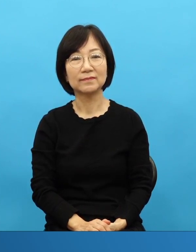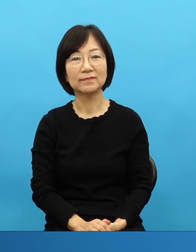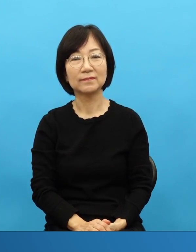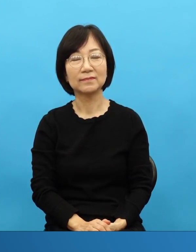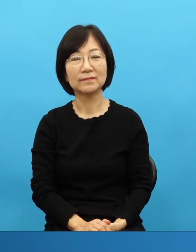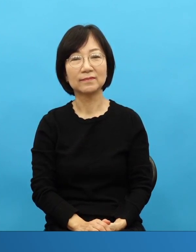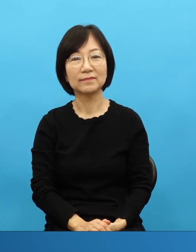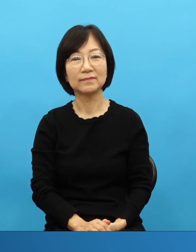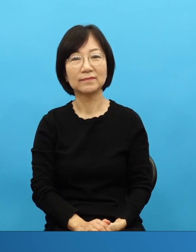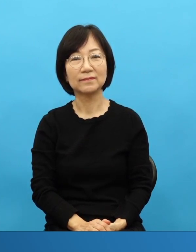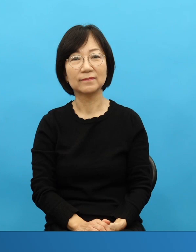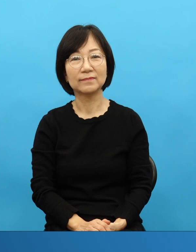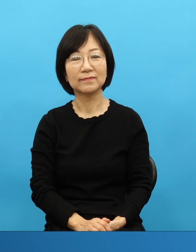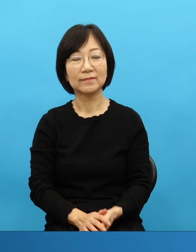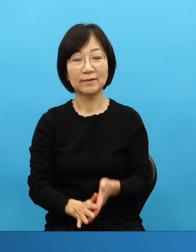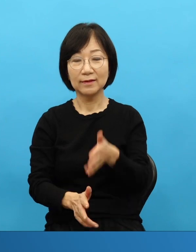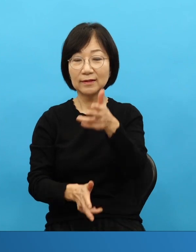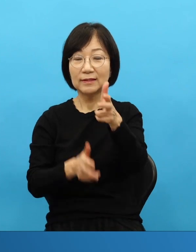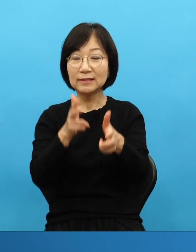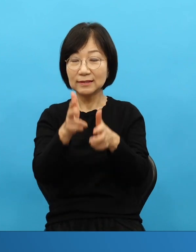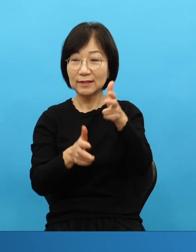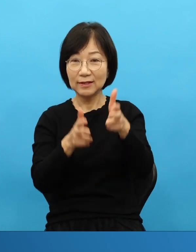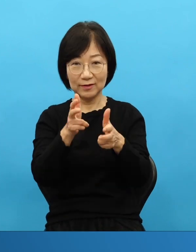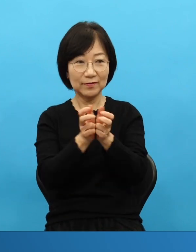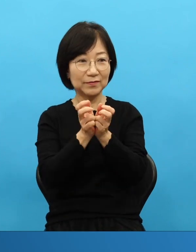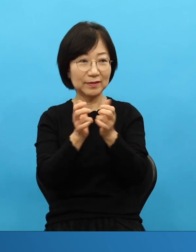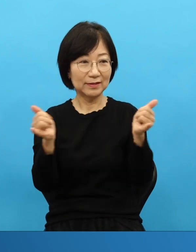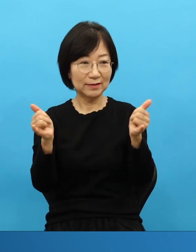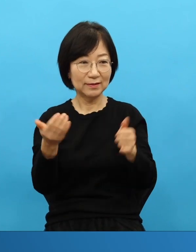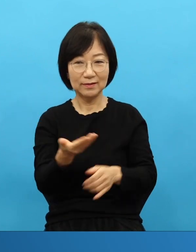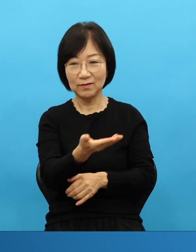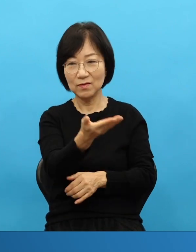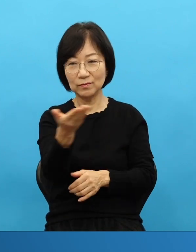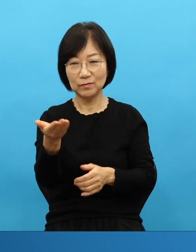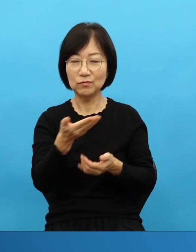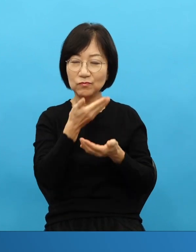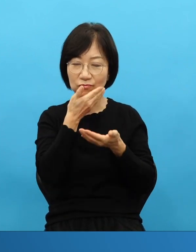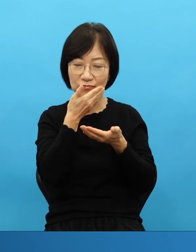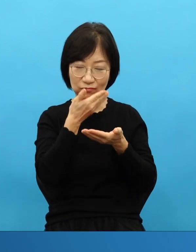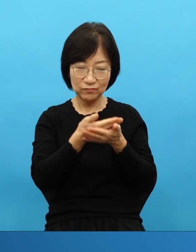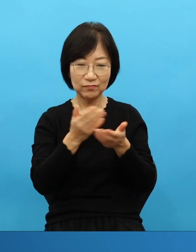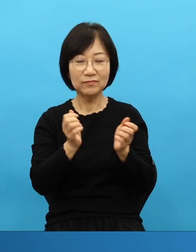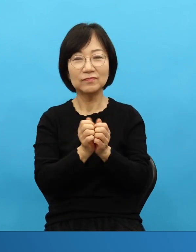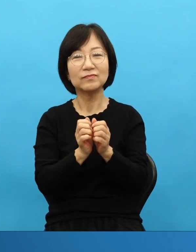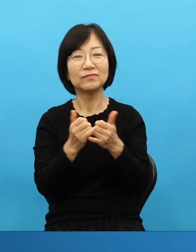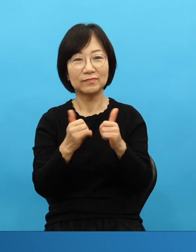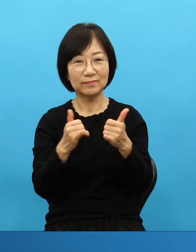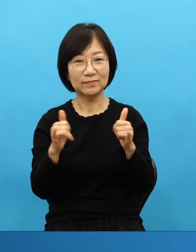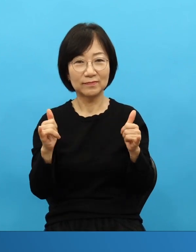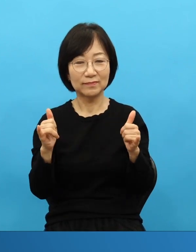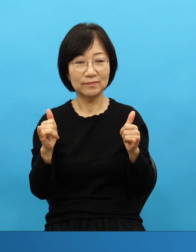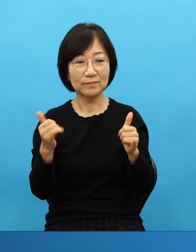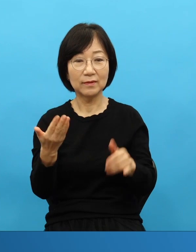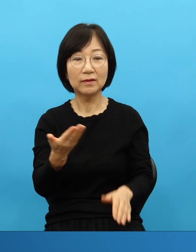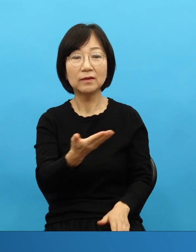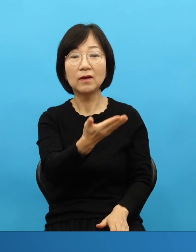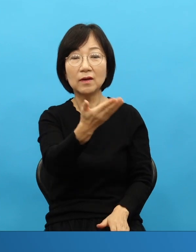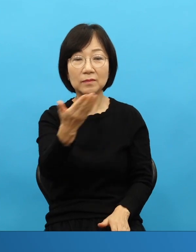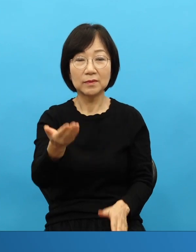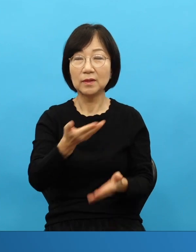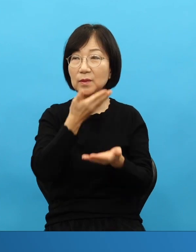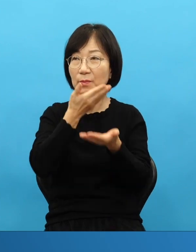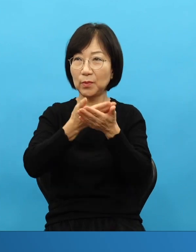사실은 제일 중요한 분들이죠. And honestly, our business people are the most important people. 여러분들이 보좌의 절대망대